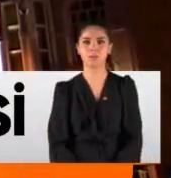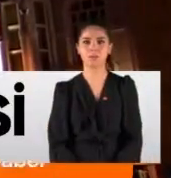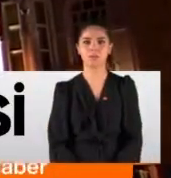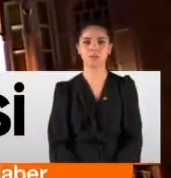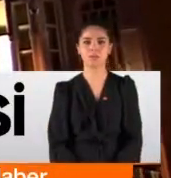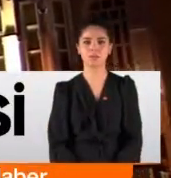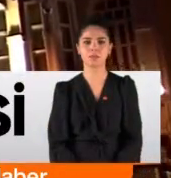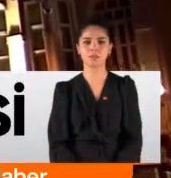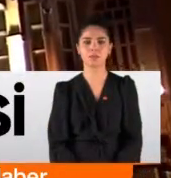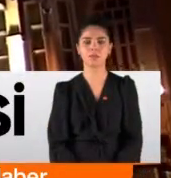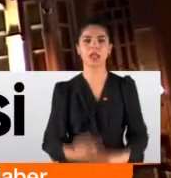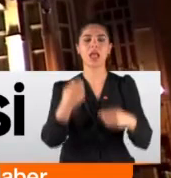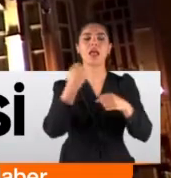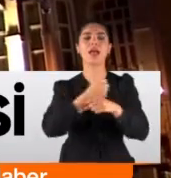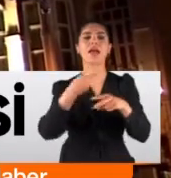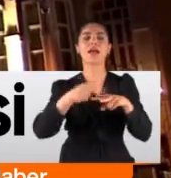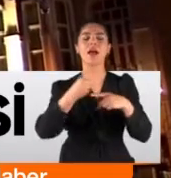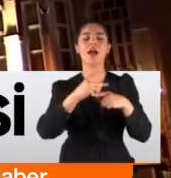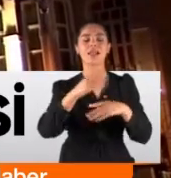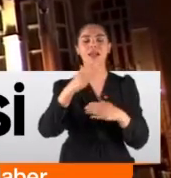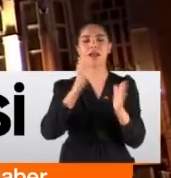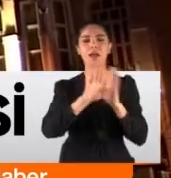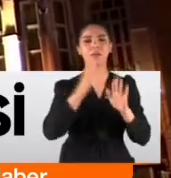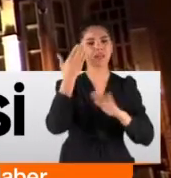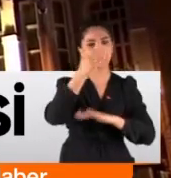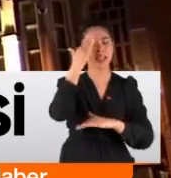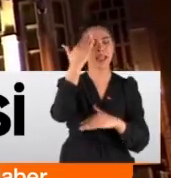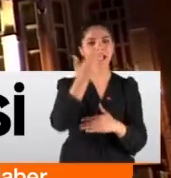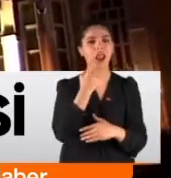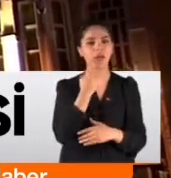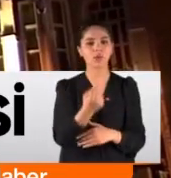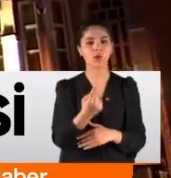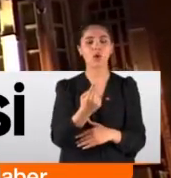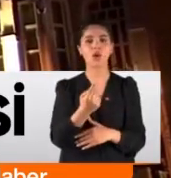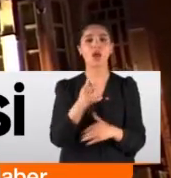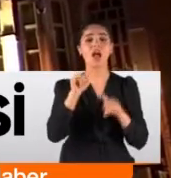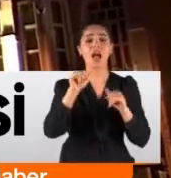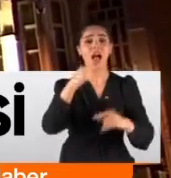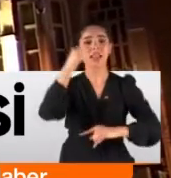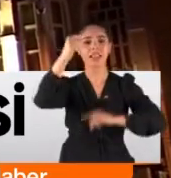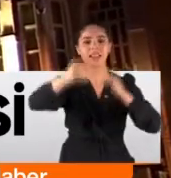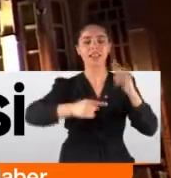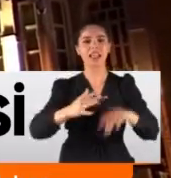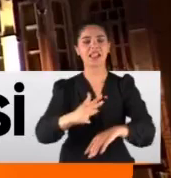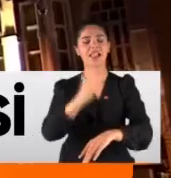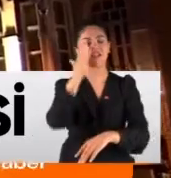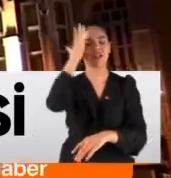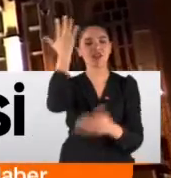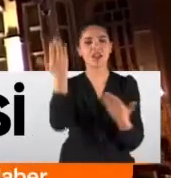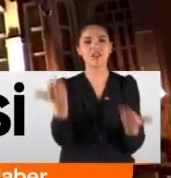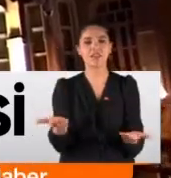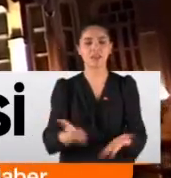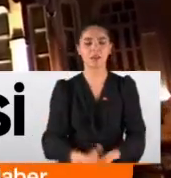Vardık kapısına gazilerin selam ile. Aynı neslin şerefinde birleştik nam ile.